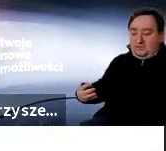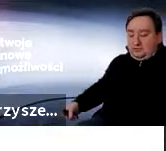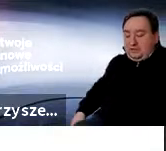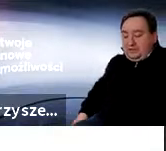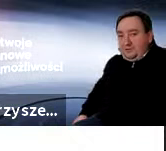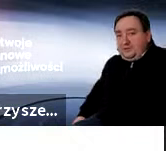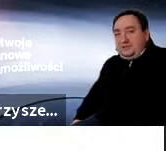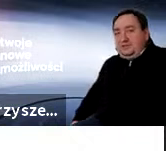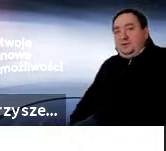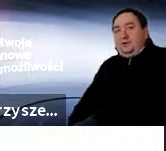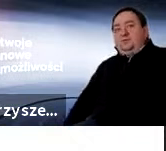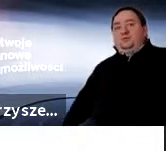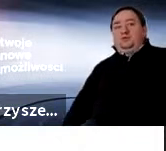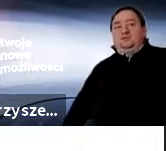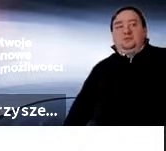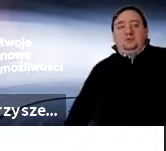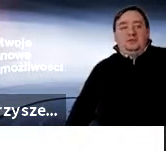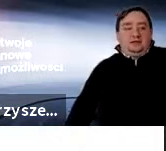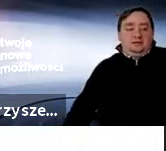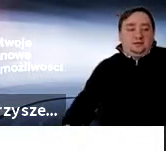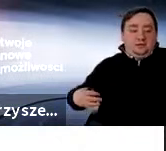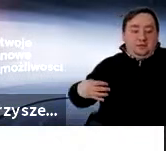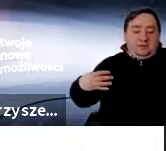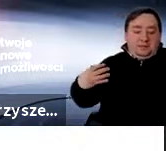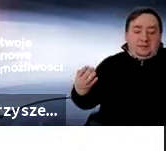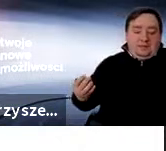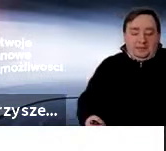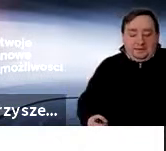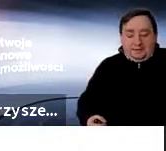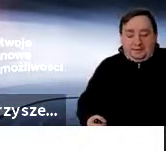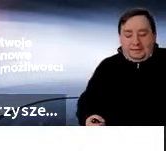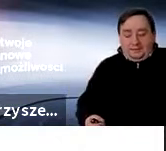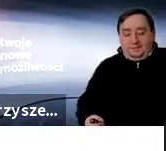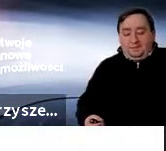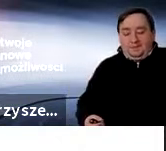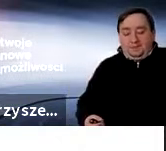Wrocławiu, w ośrodku akademickim, mają duży dostęp jednak do